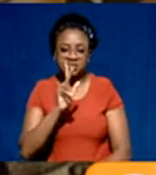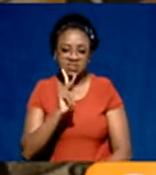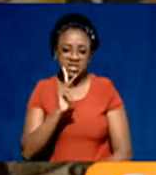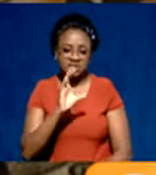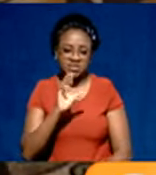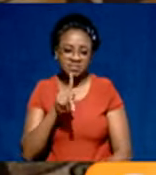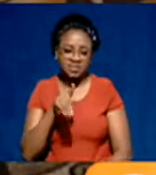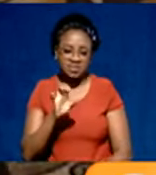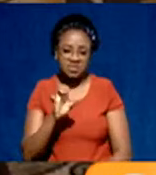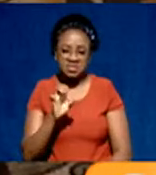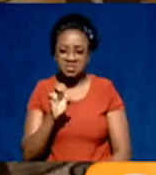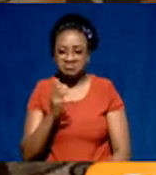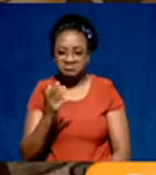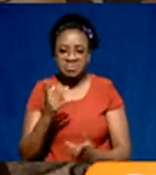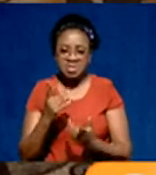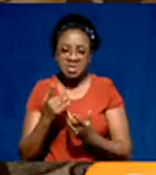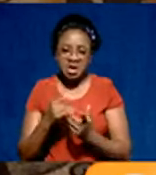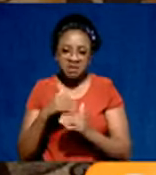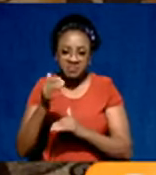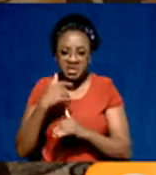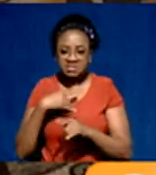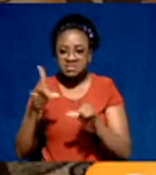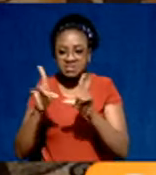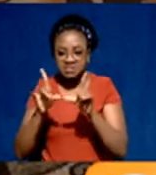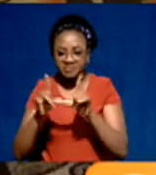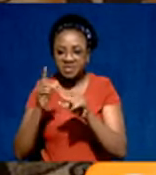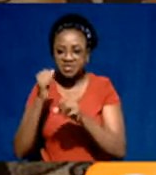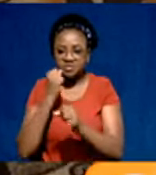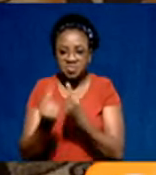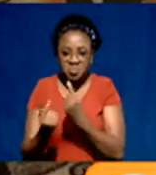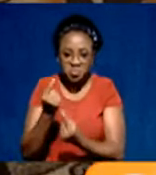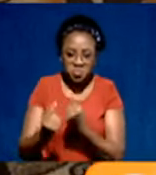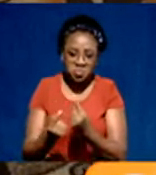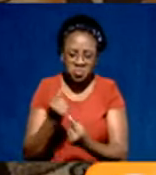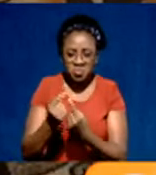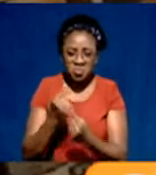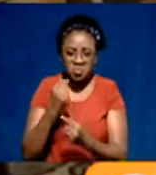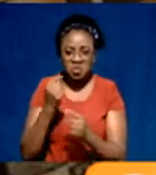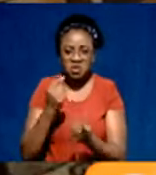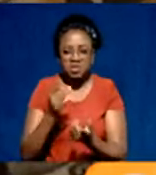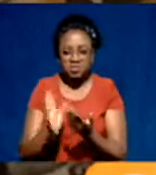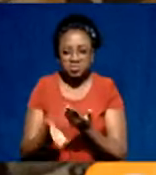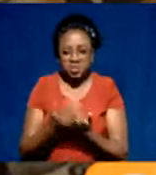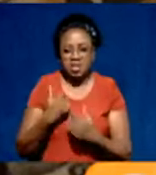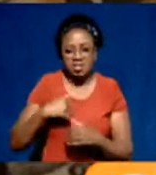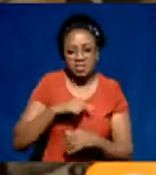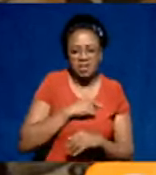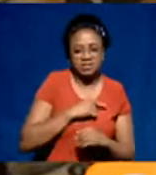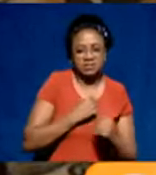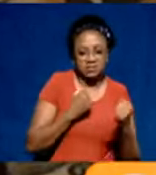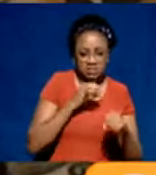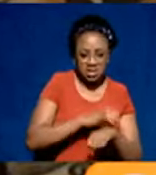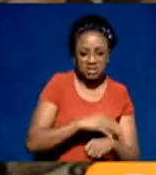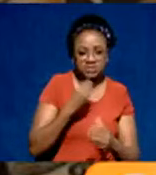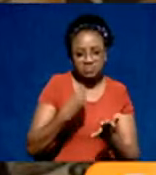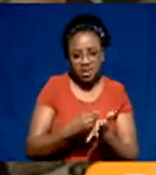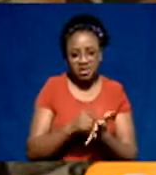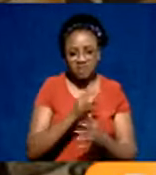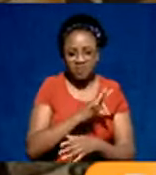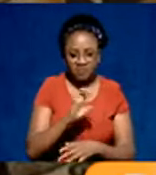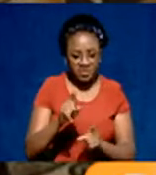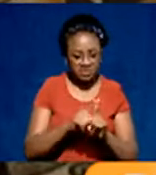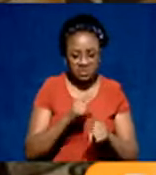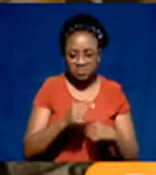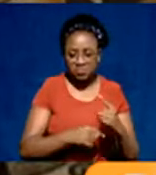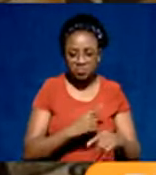hivyo anaenda hapa nje anafanya vibarua vya kupika ili aweze kutusaidia kupata karo na pia